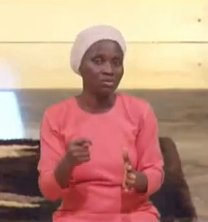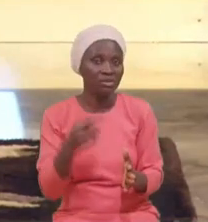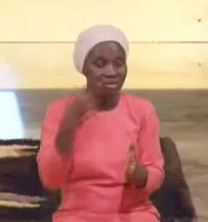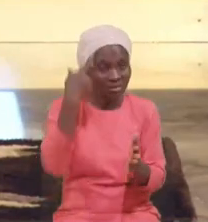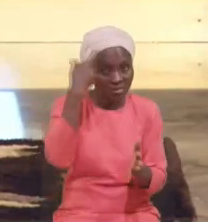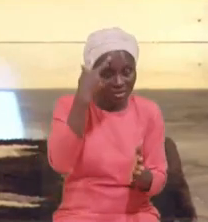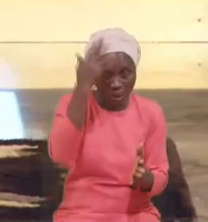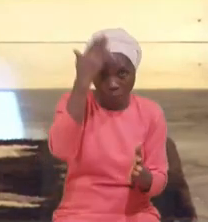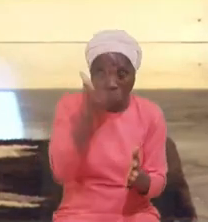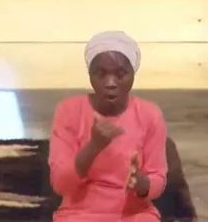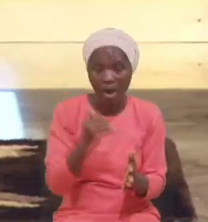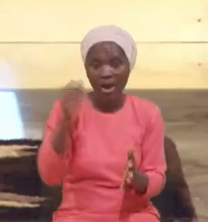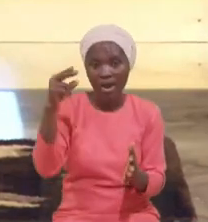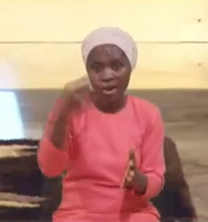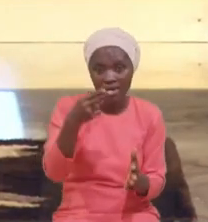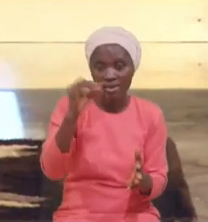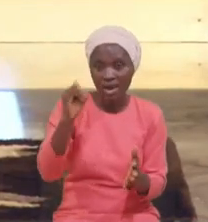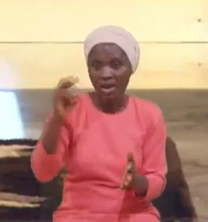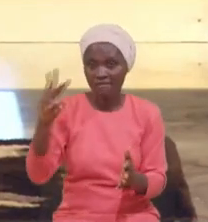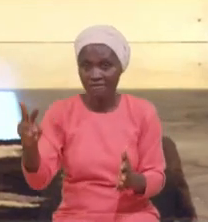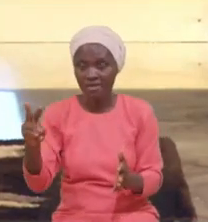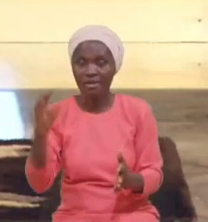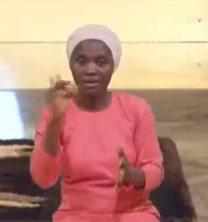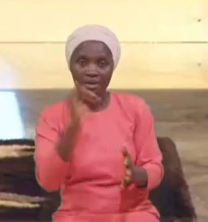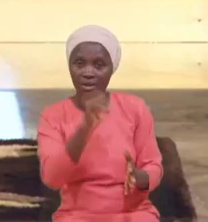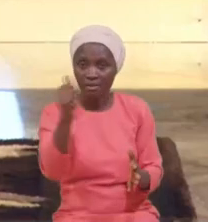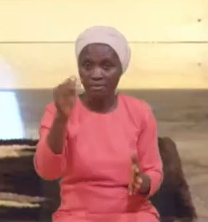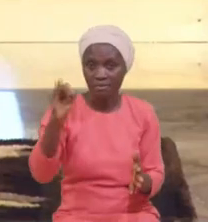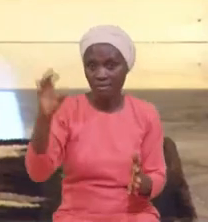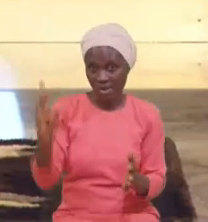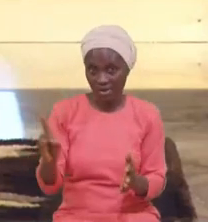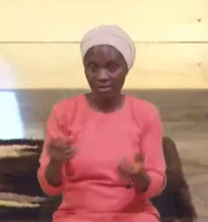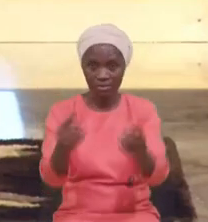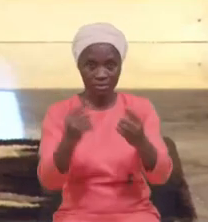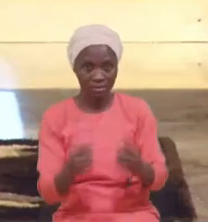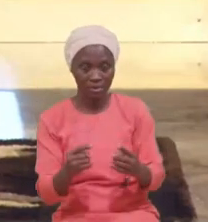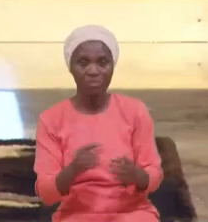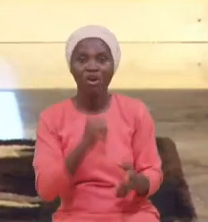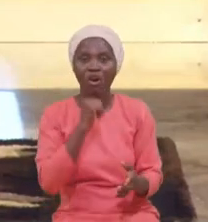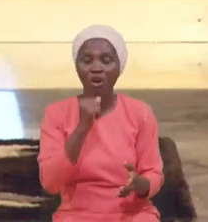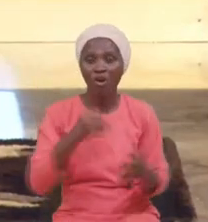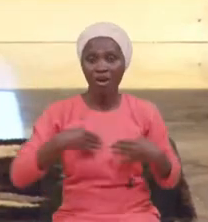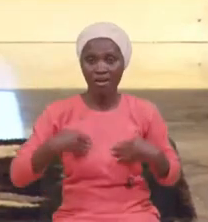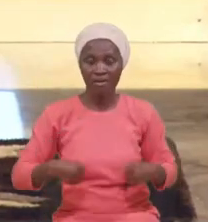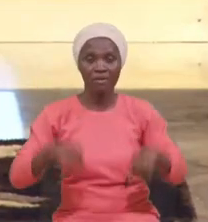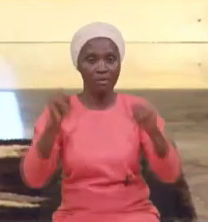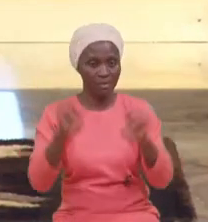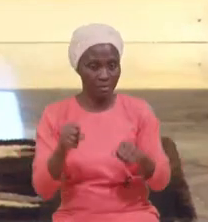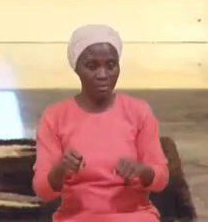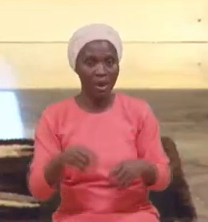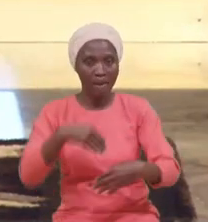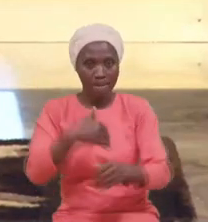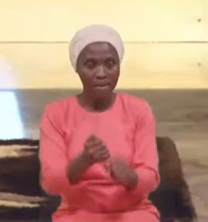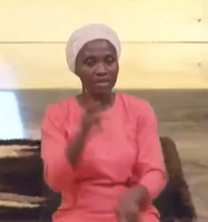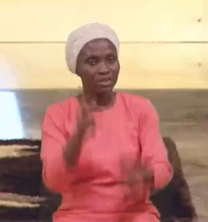C'est l'une des causes du VIH. Le VIH est comme la lèpre, qui est incurable.